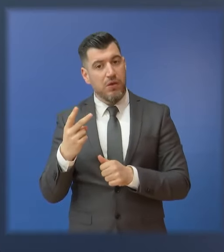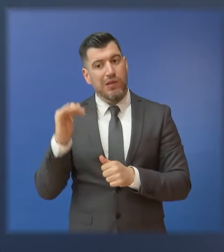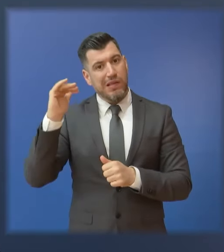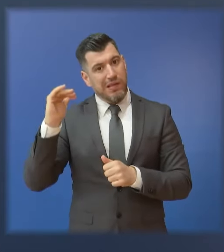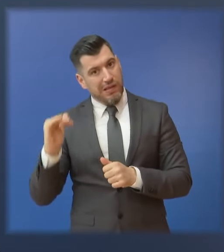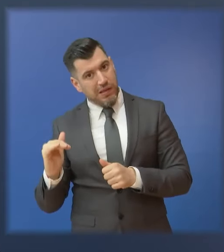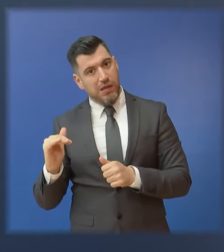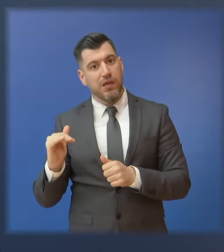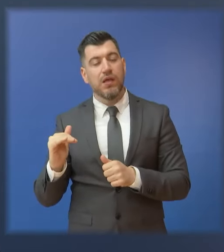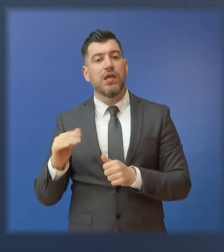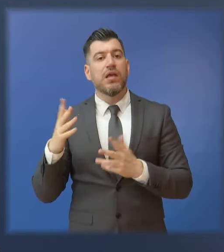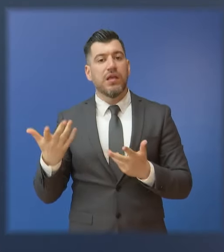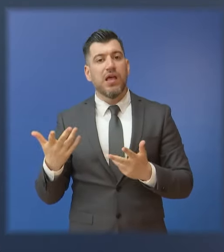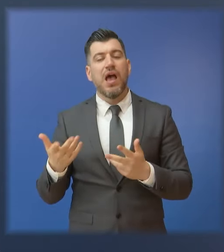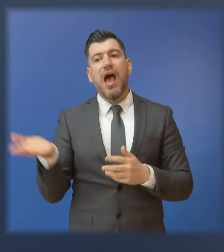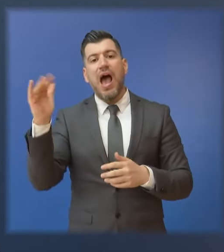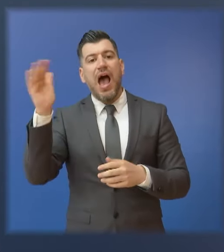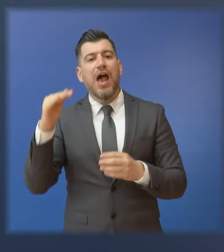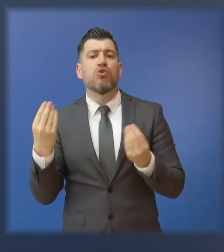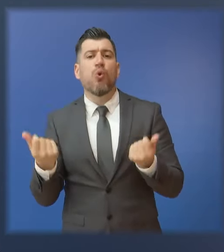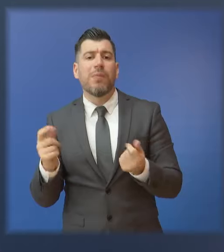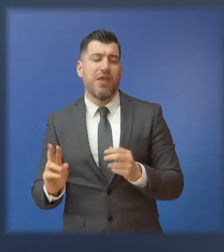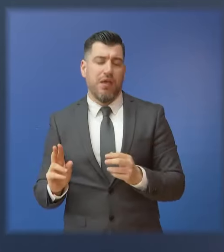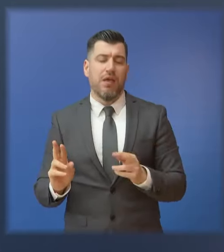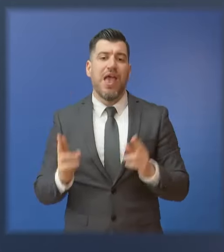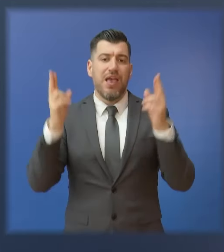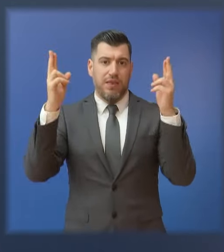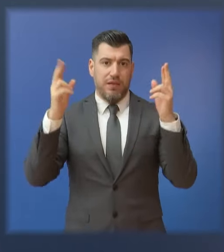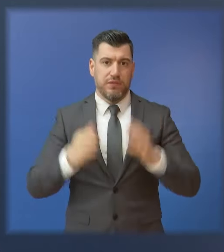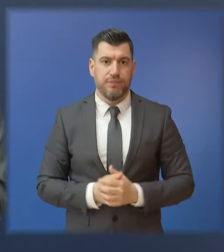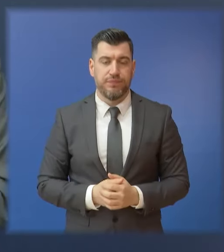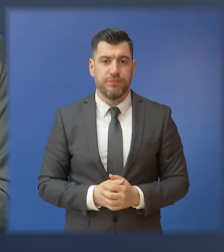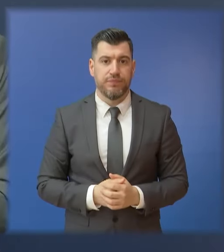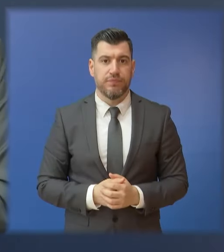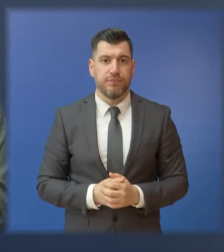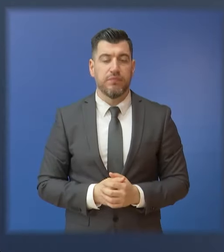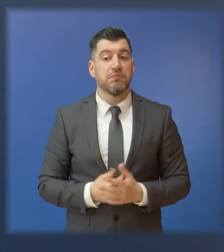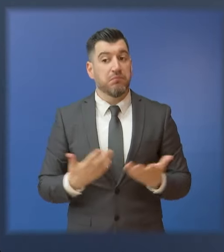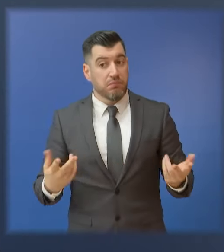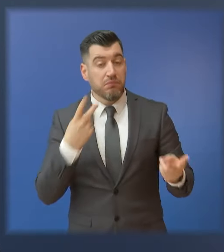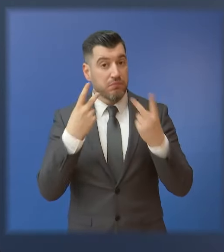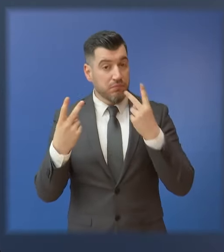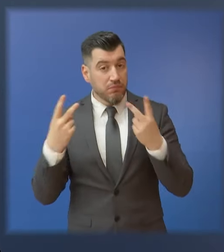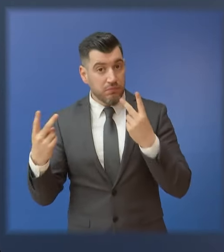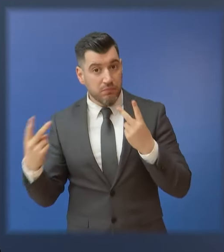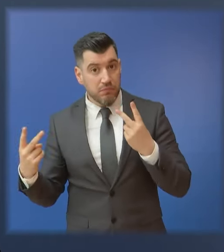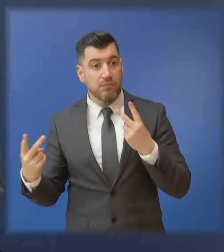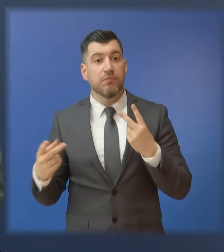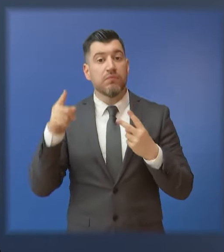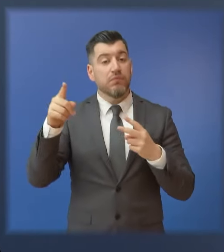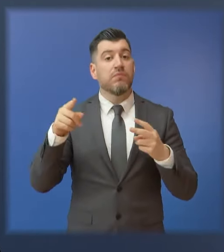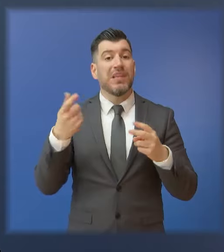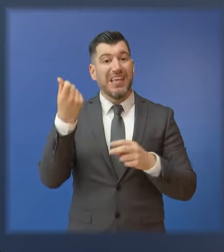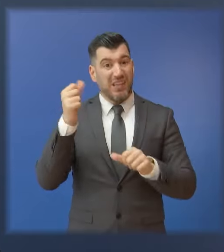ανανεώσιμων πηγών ενέργειας στο δια ταύτα παρατηρούμε τις αλλαγές στην τιμή της χονδρεμπορικής οι οποίες όμως